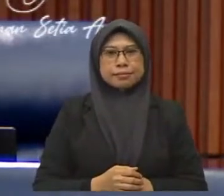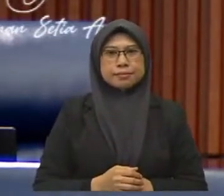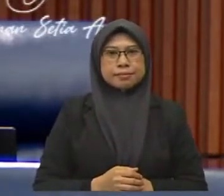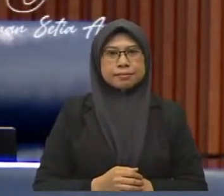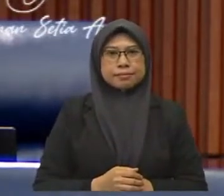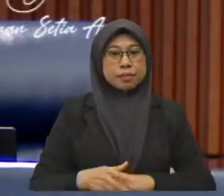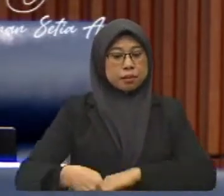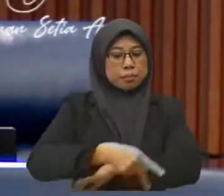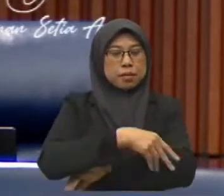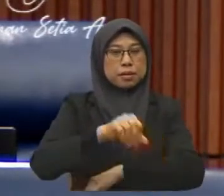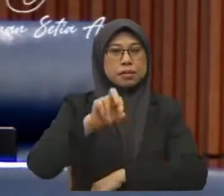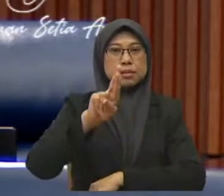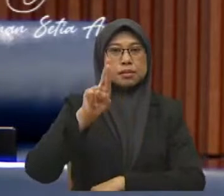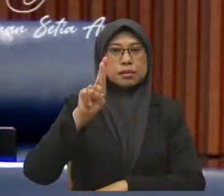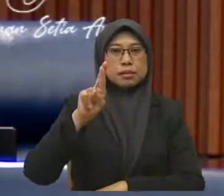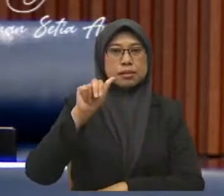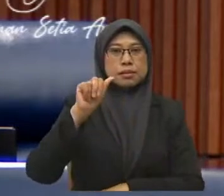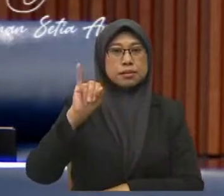Padang Serayan minta